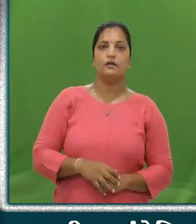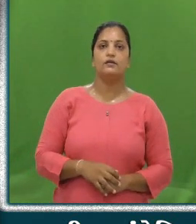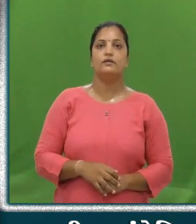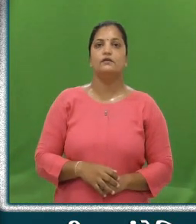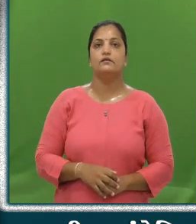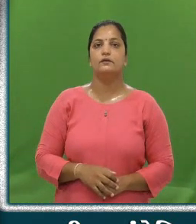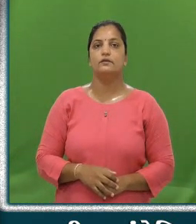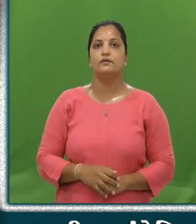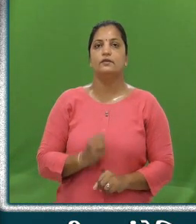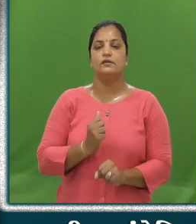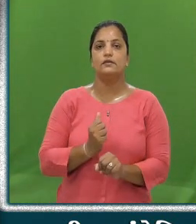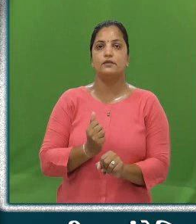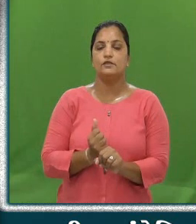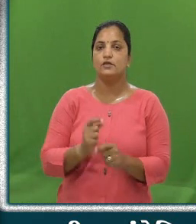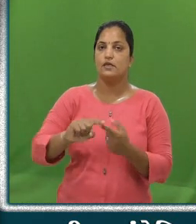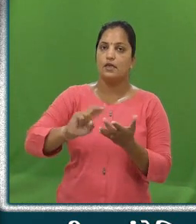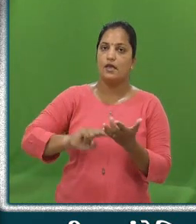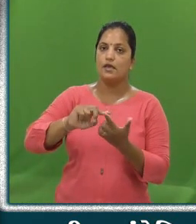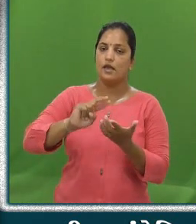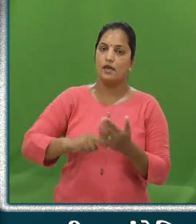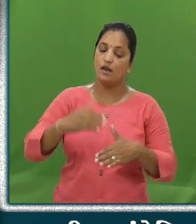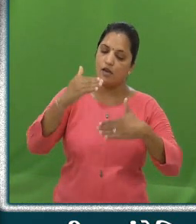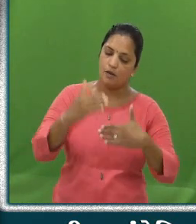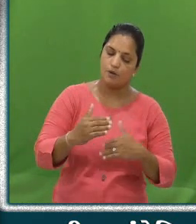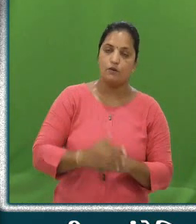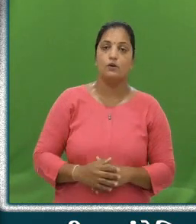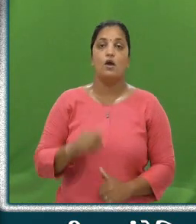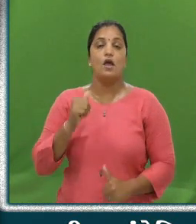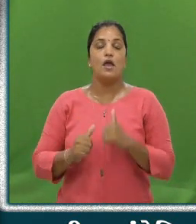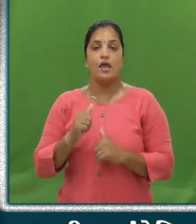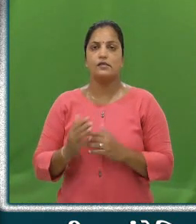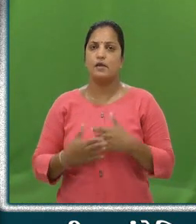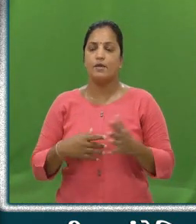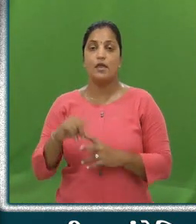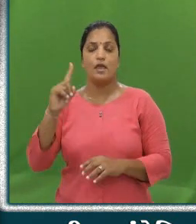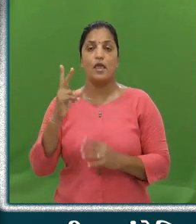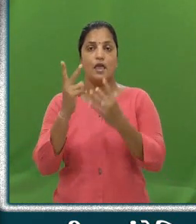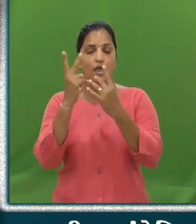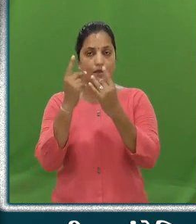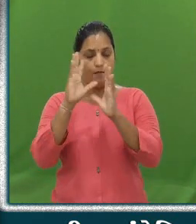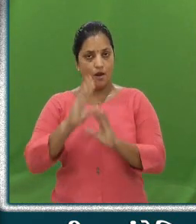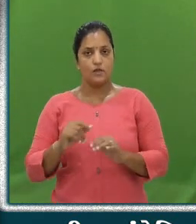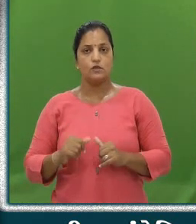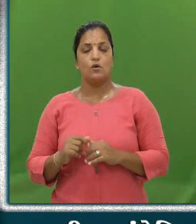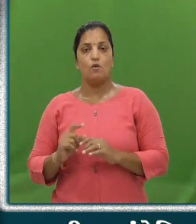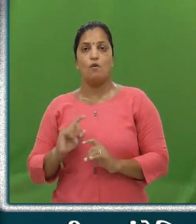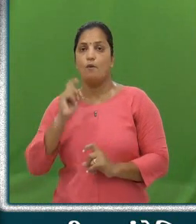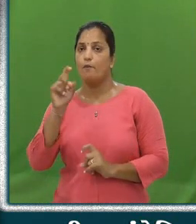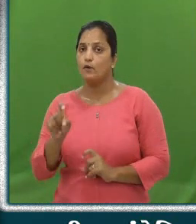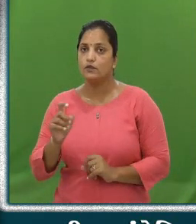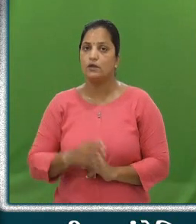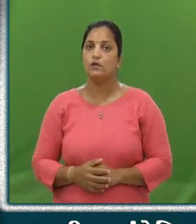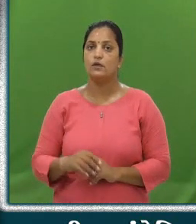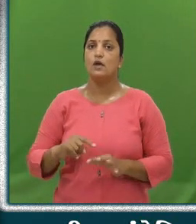રીતે જનીનોના નિયંત્રણમાં હોય છે એટલે પરીક્ષાની અંદર એક ગુણનો આ પ્રશ્ન પૂછાઈ શકે તેવો છે